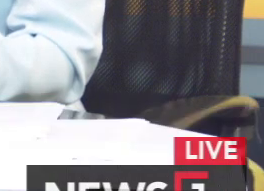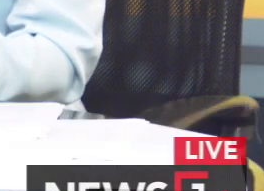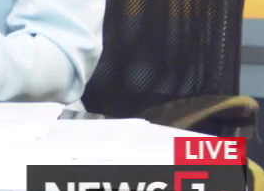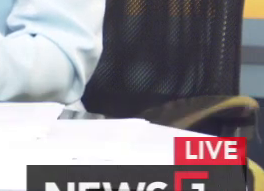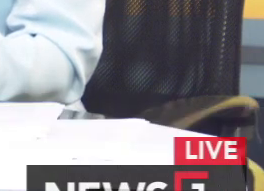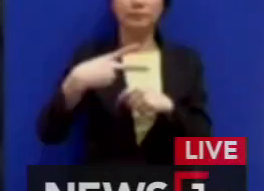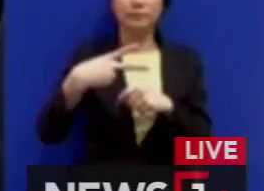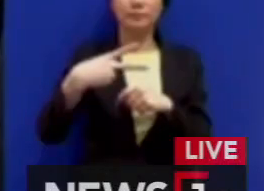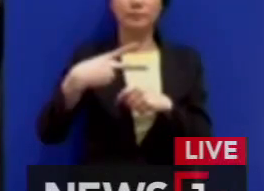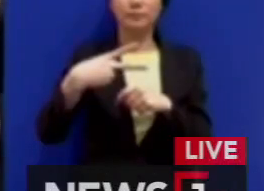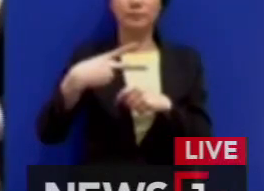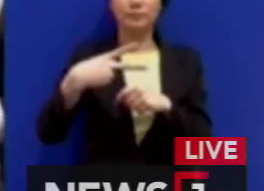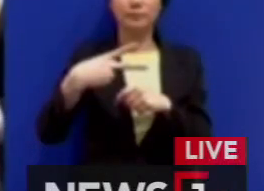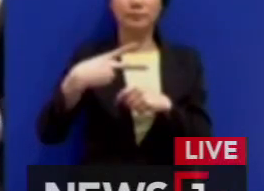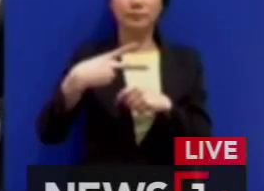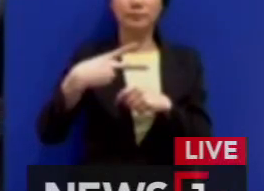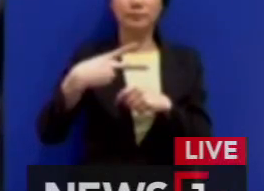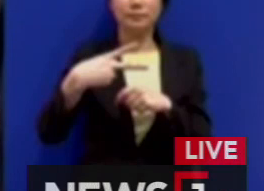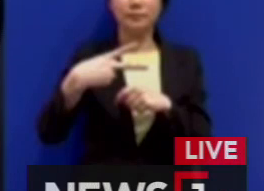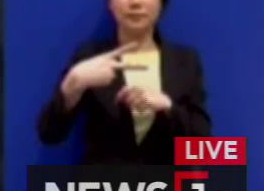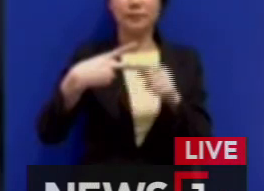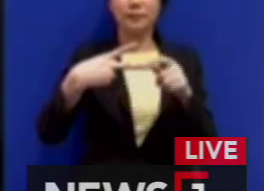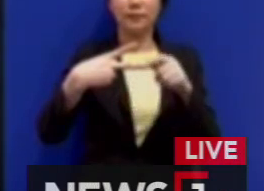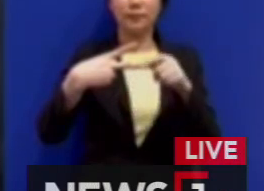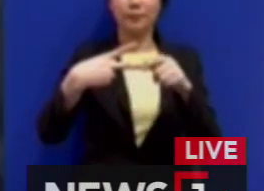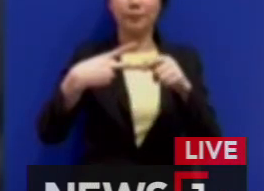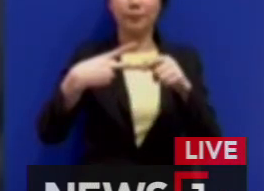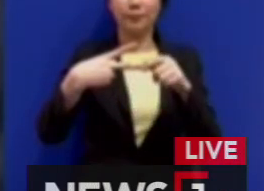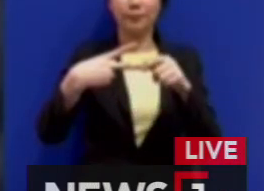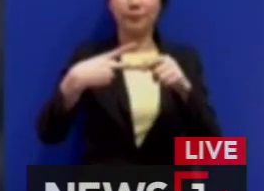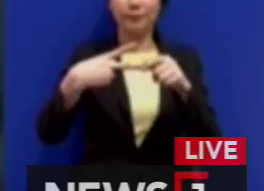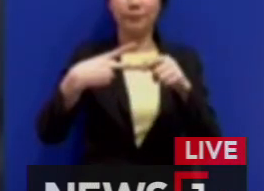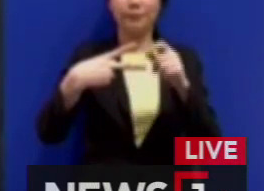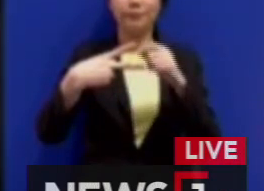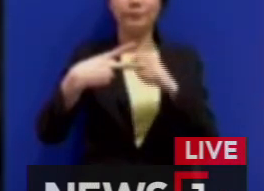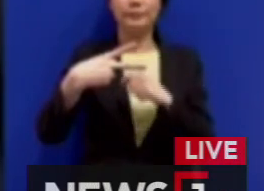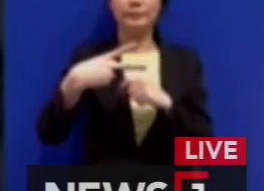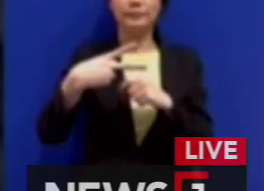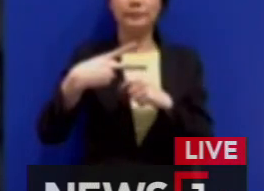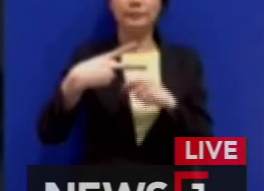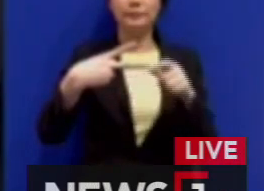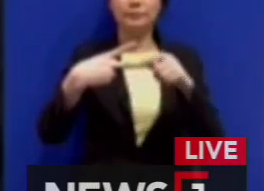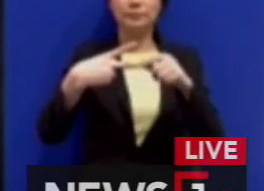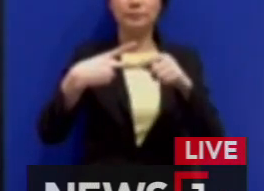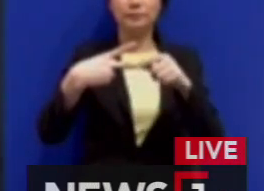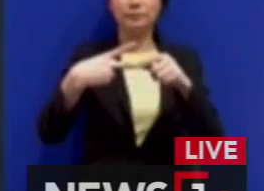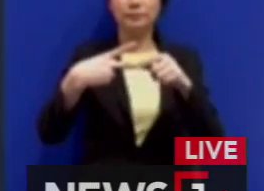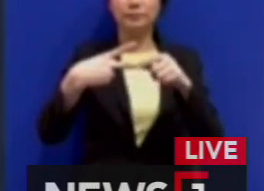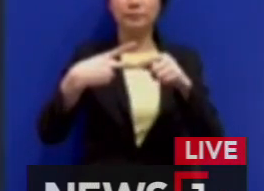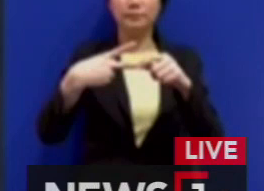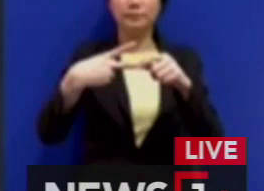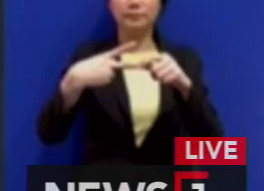ฎรนะคะณจุดนี้คือกำลังอยู่ระหว่างการนับคะแนนเลือกประธานสภาผู้แทนราษฎรอยู่นะคะ